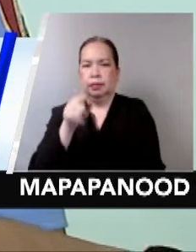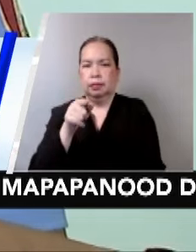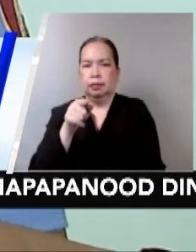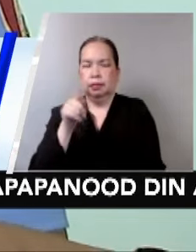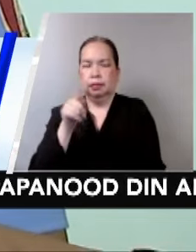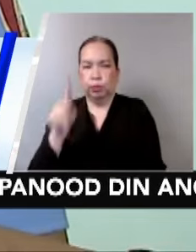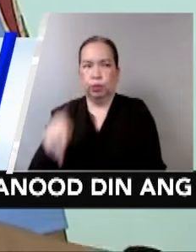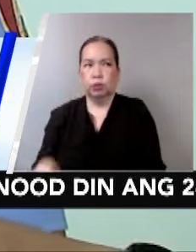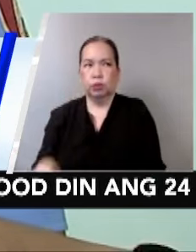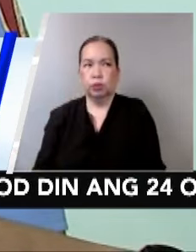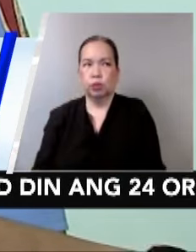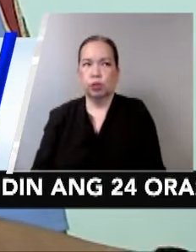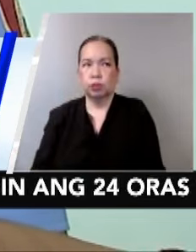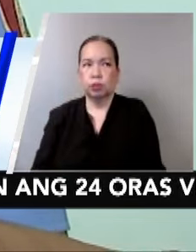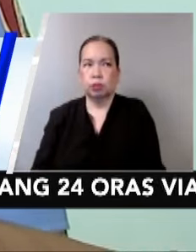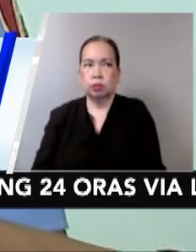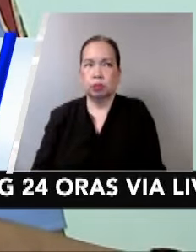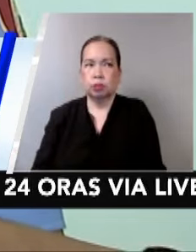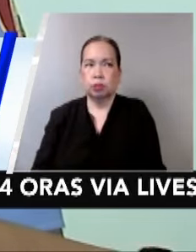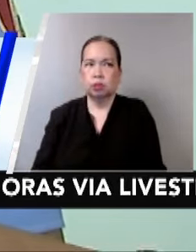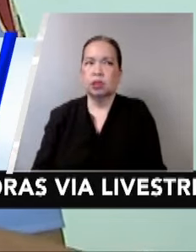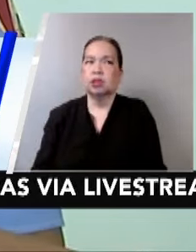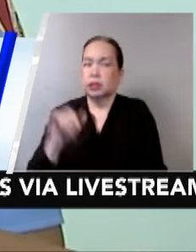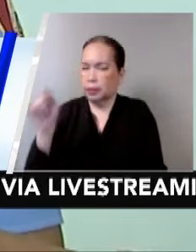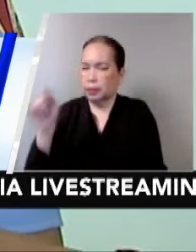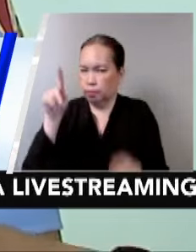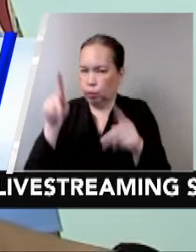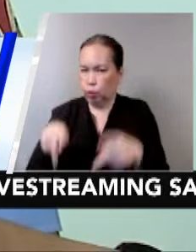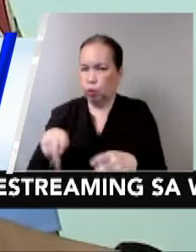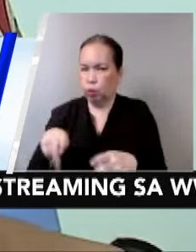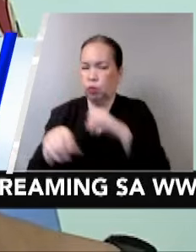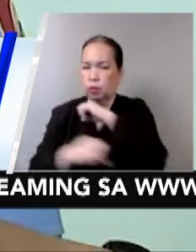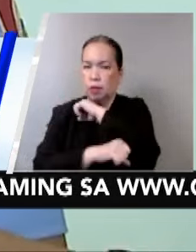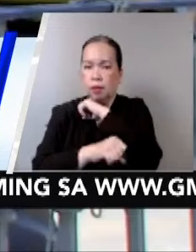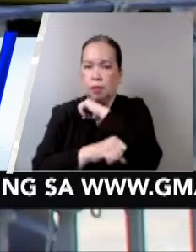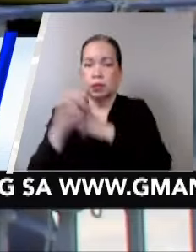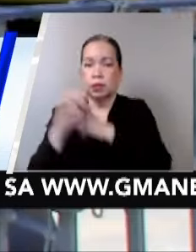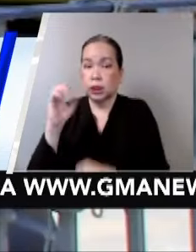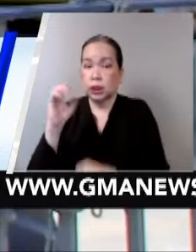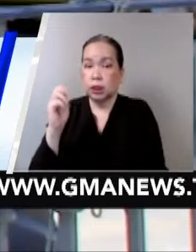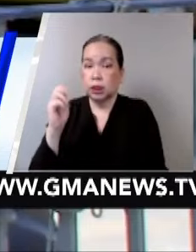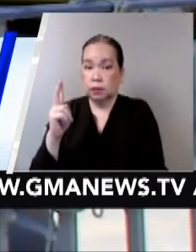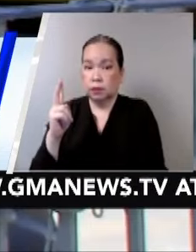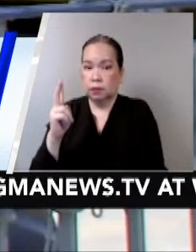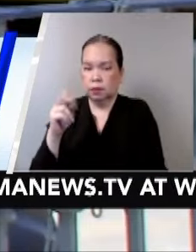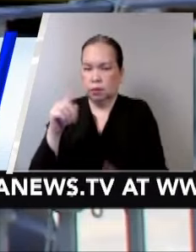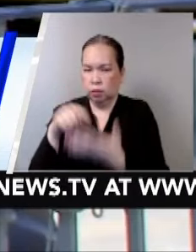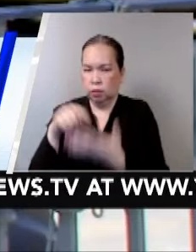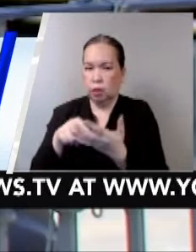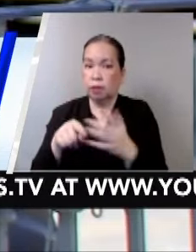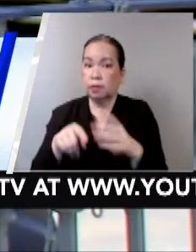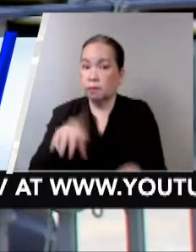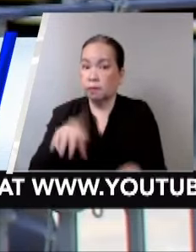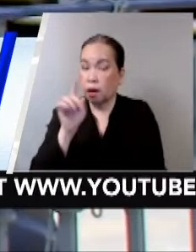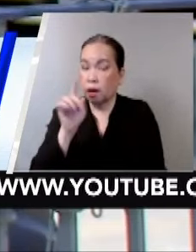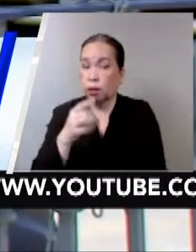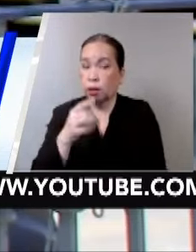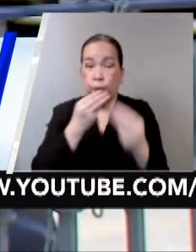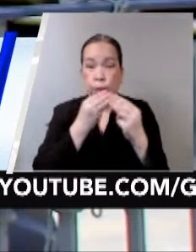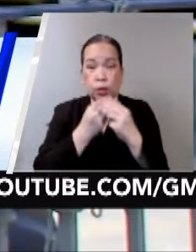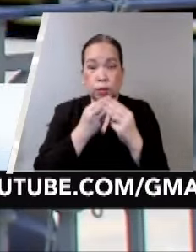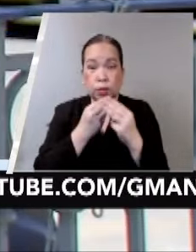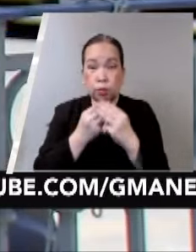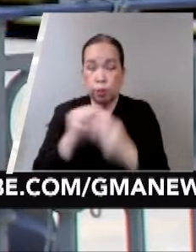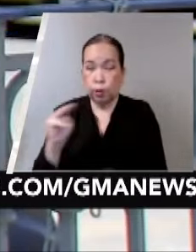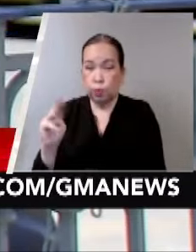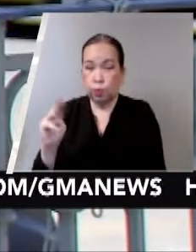na in-identify na siya rin po yung babaeng nakita sa CCTV po during backtracking. Napag-alaman ng Muntinlupa Police sa pamamagitan ng